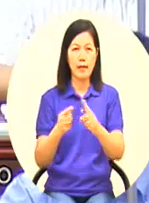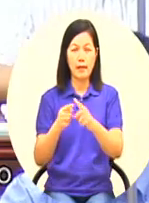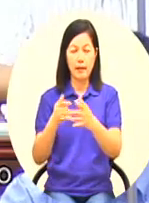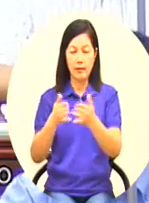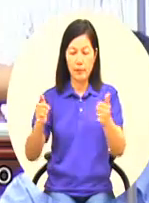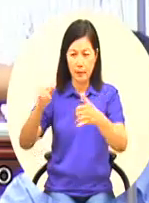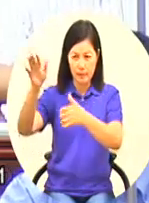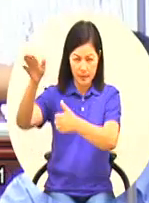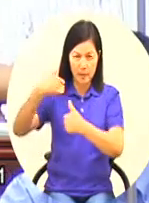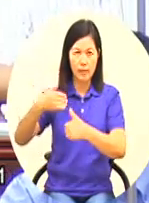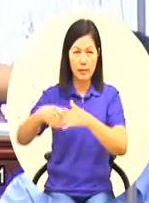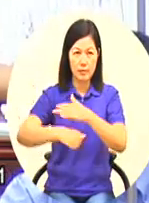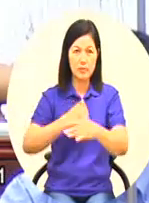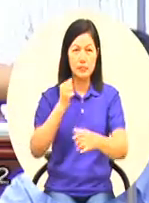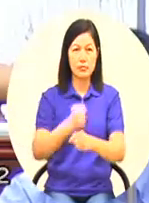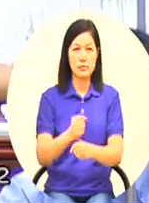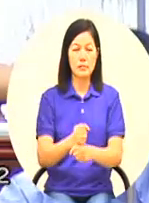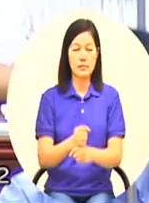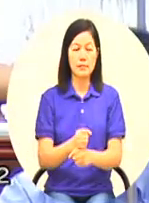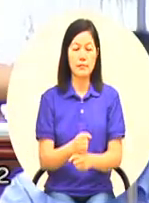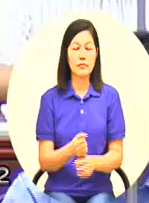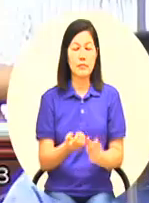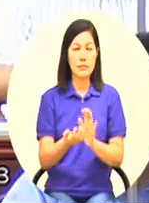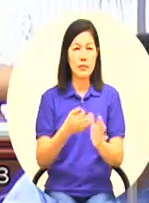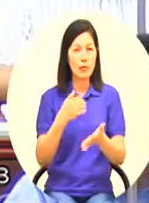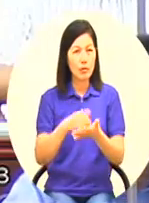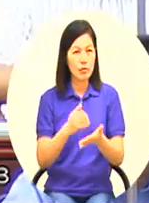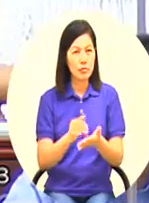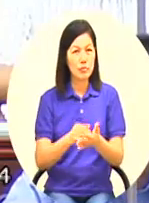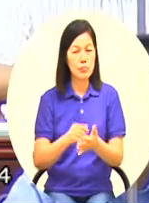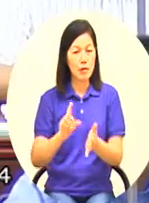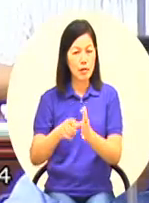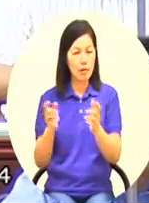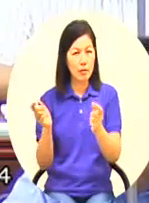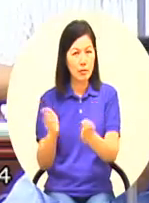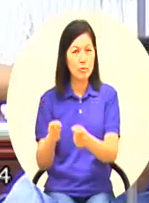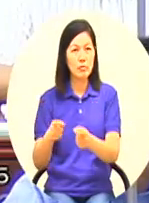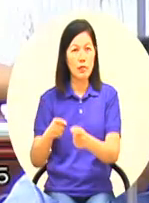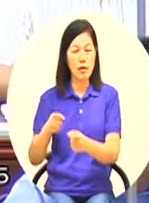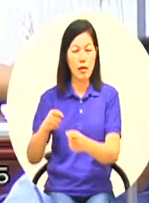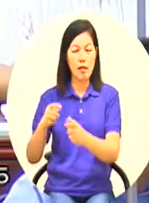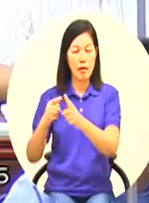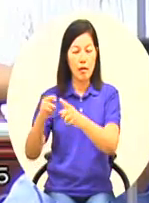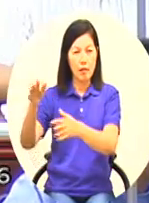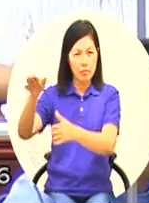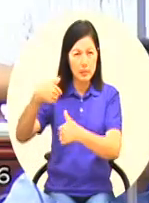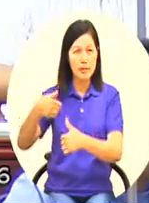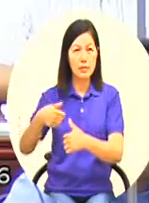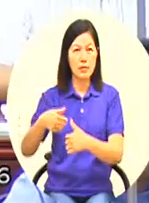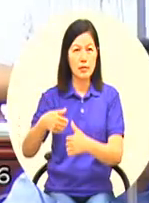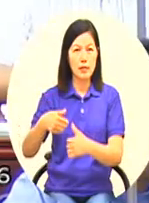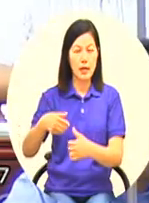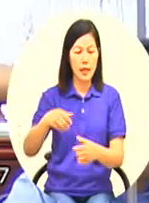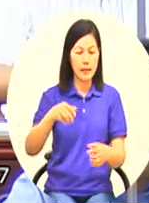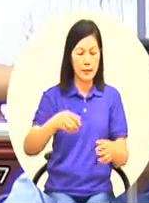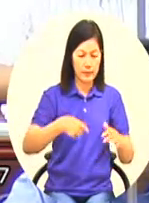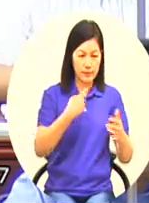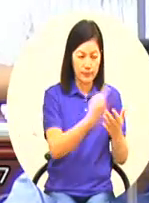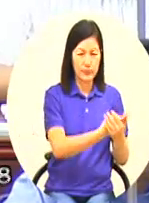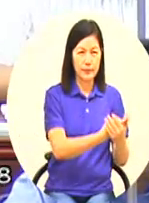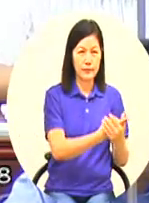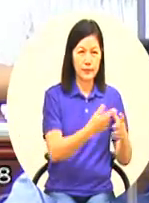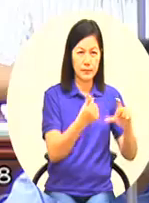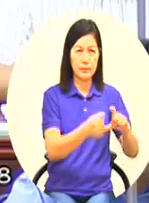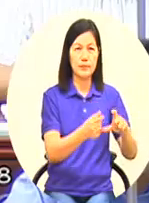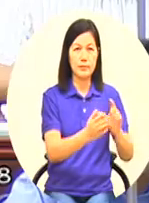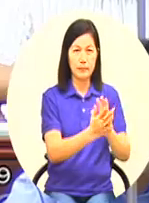争取这些预算，然后就是这些临时人员的一个加入到我们这些区队。那以现